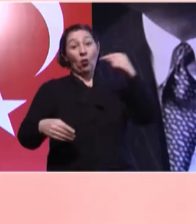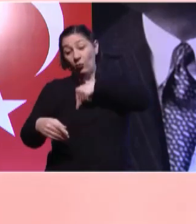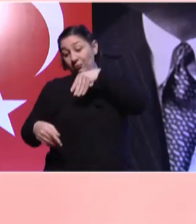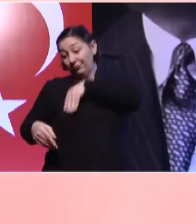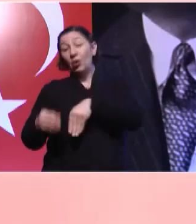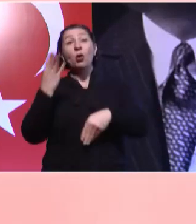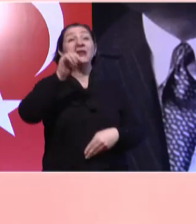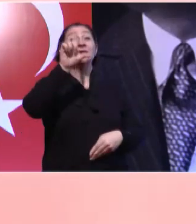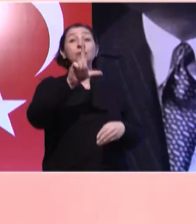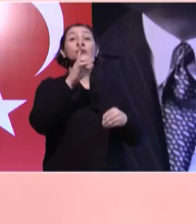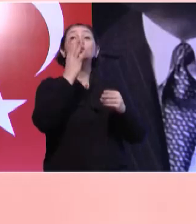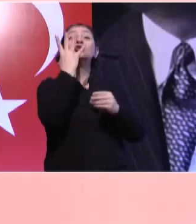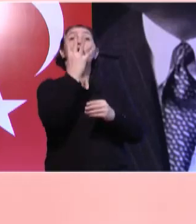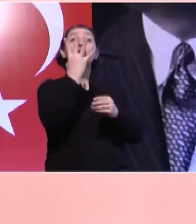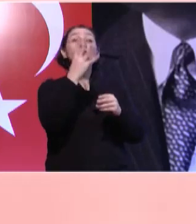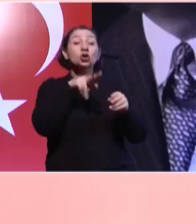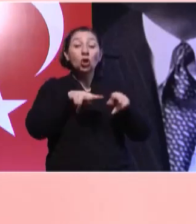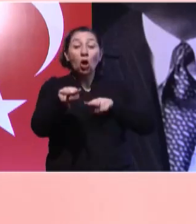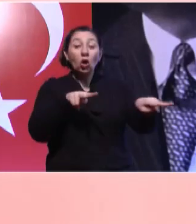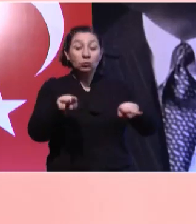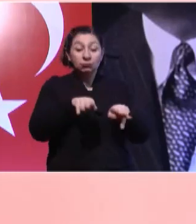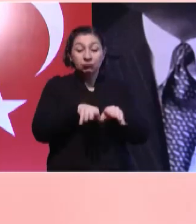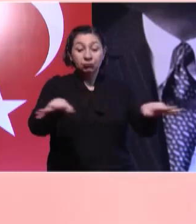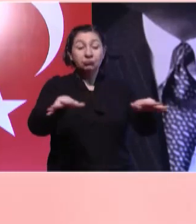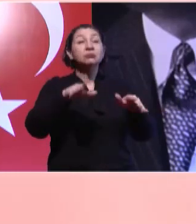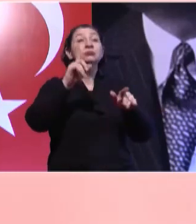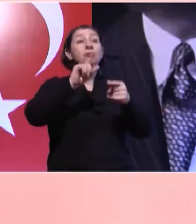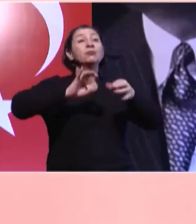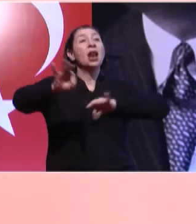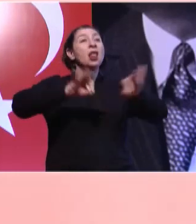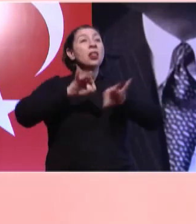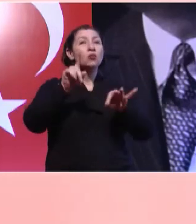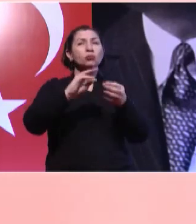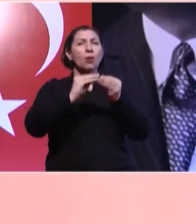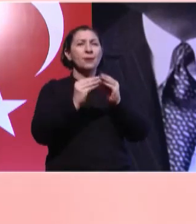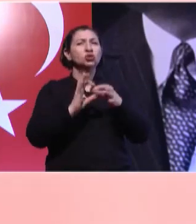yerleştireceksiniz. 4 ayaklı bir stratejiyle bütün bu sorunları aşacağız.